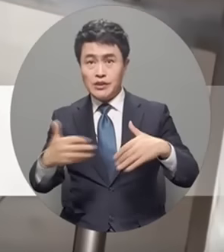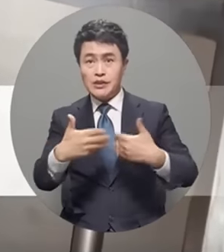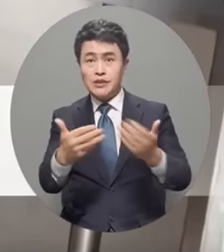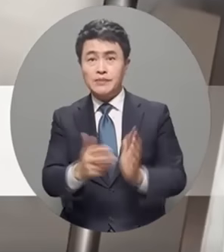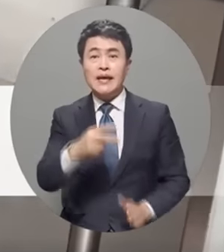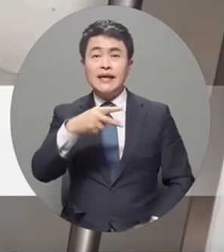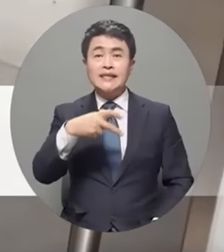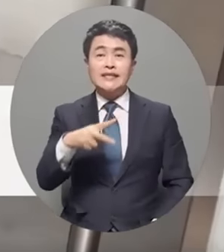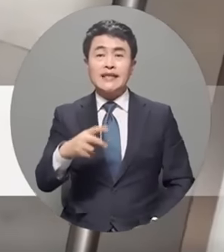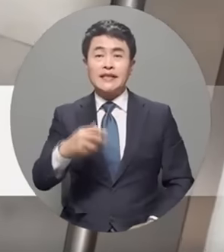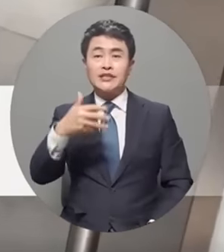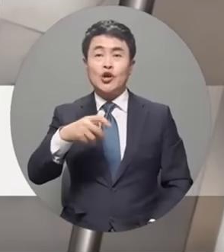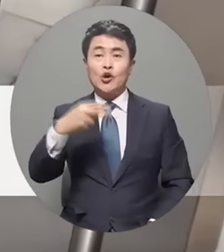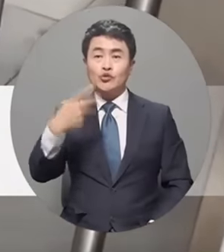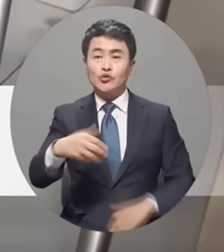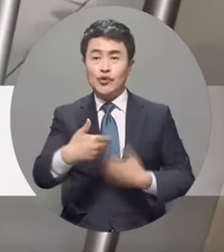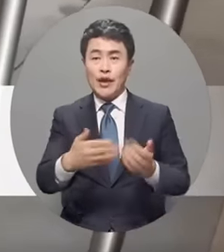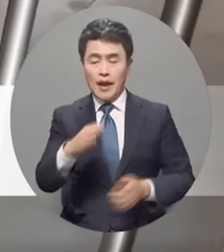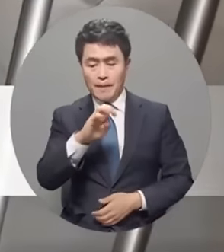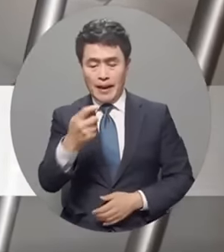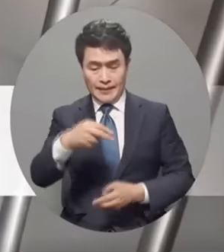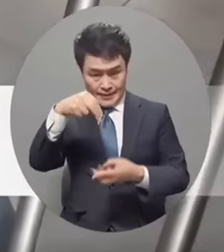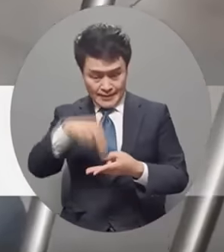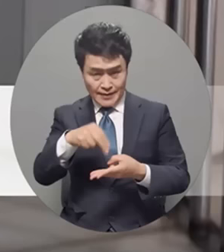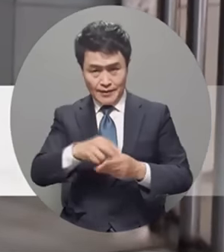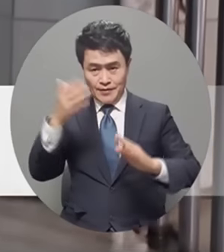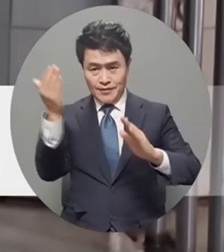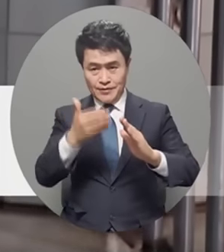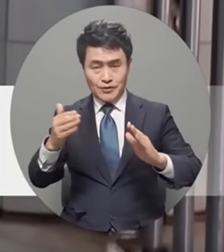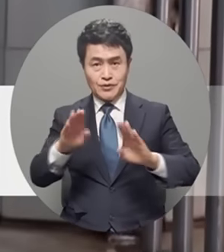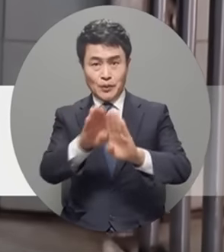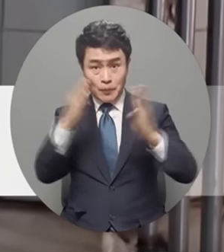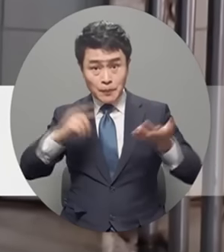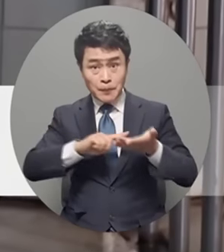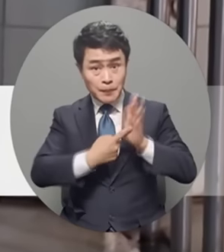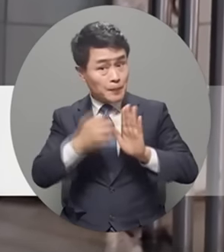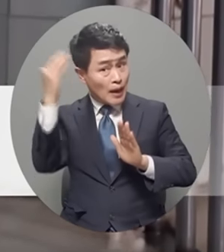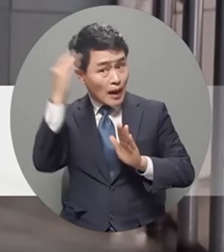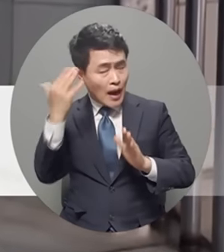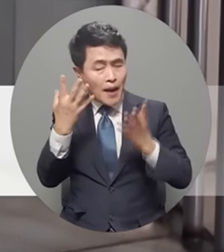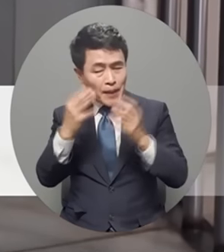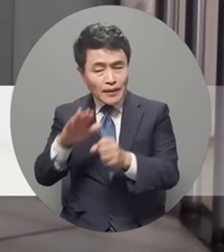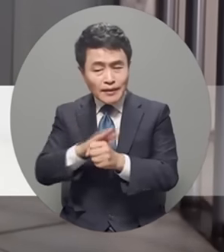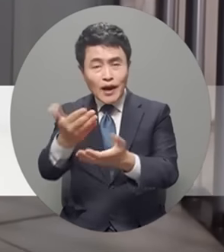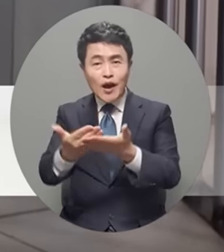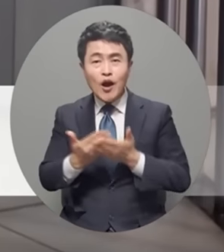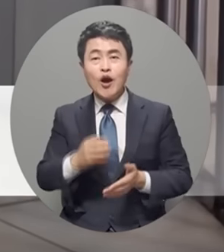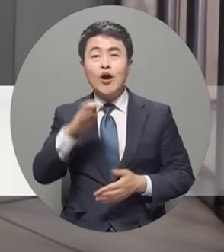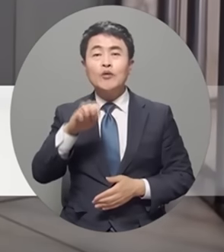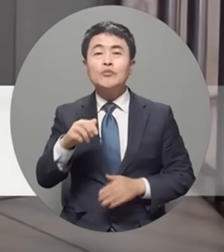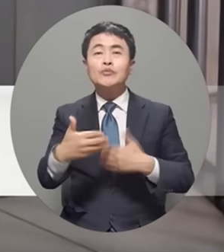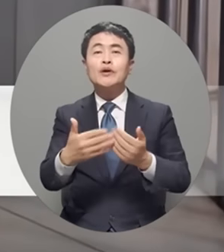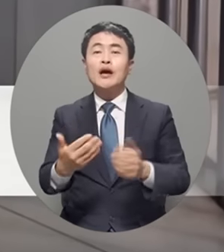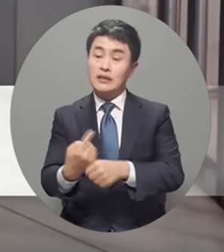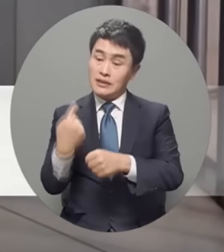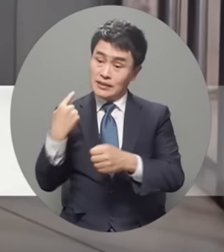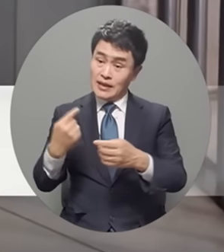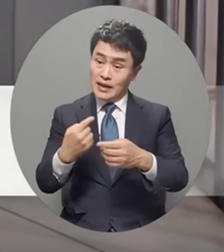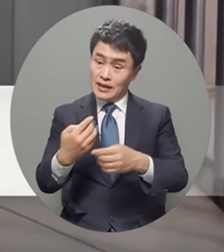센터에서 정식으로 대중과 만난다고 밝혔습니다. 한국에서 많은 사랑을 받아온 푸바오는 지난 4월